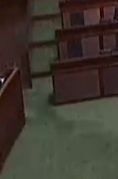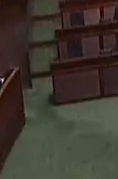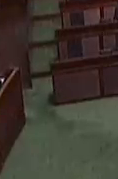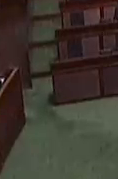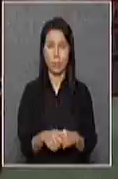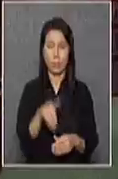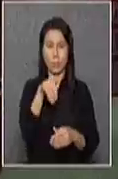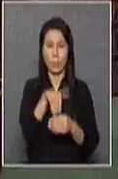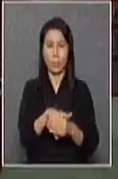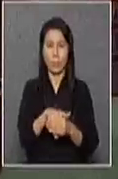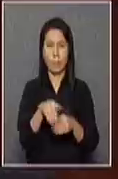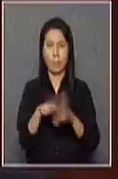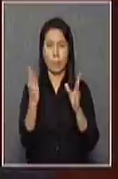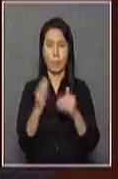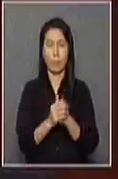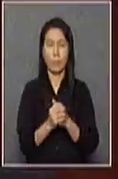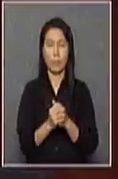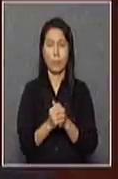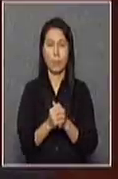開始表決。